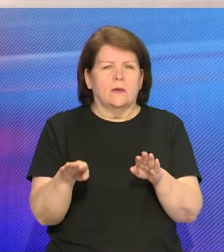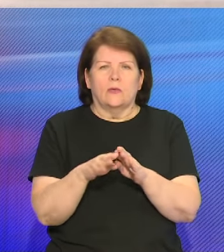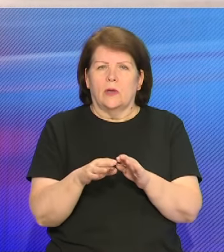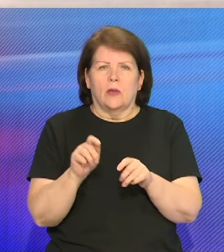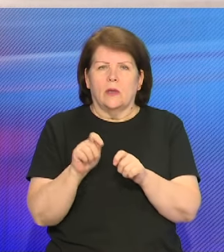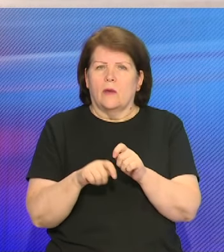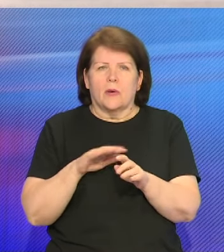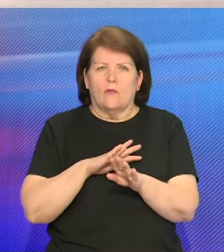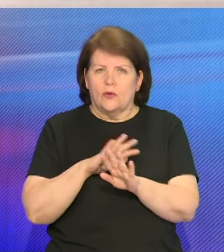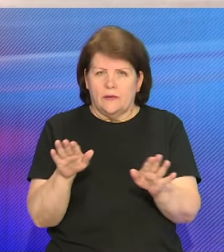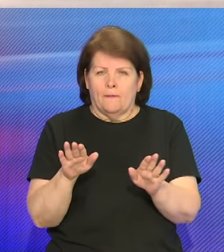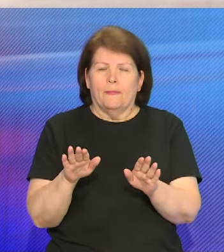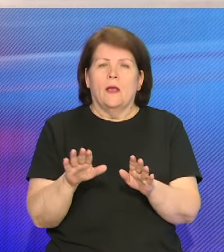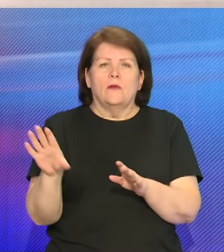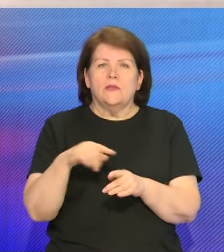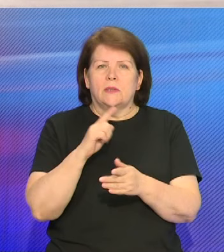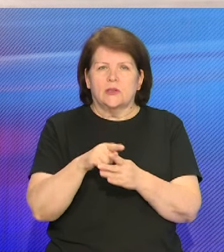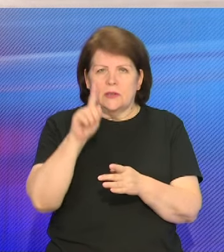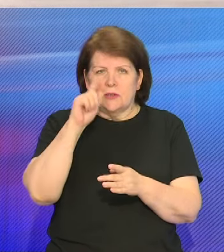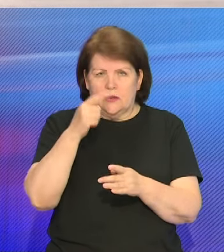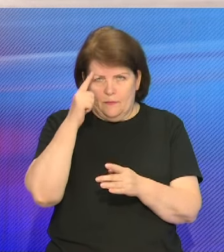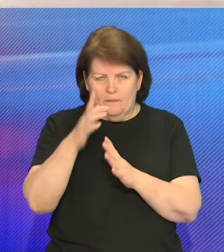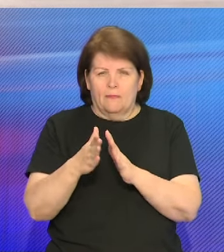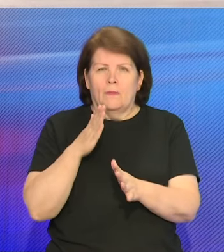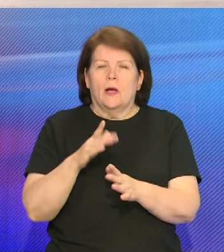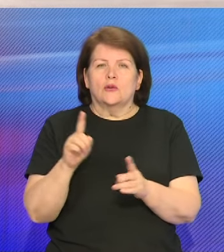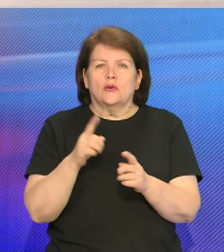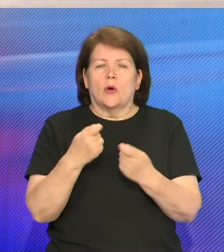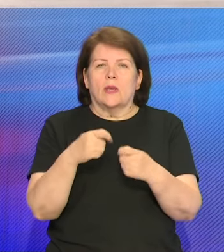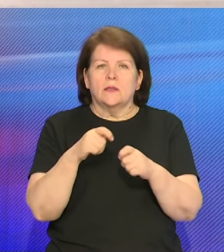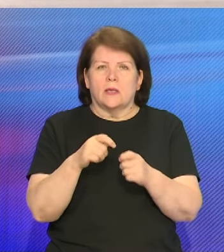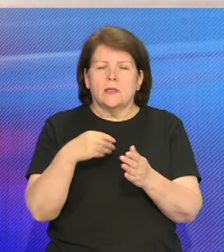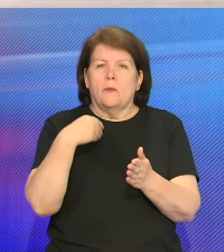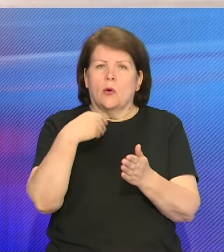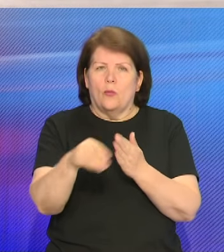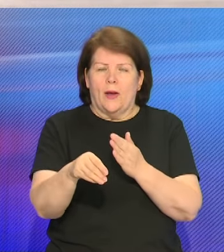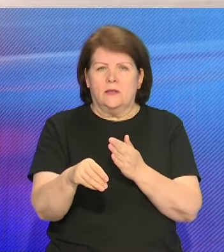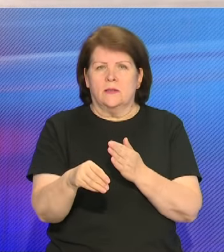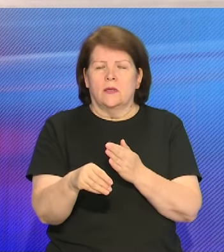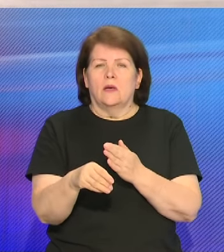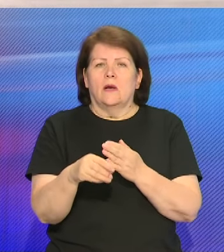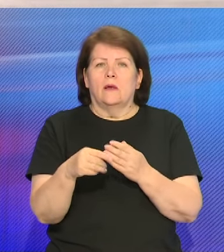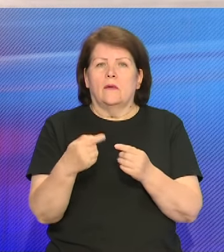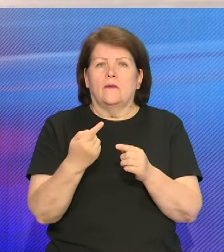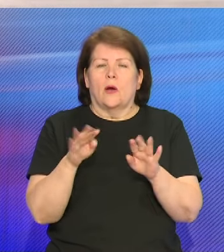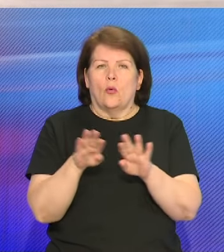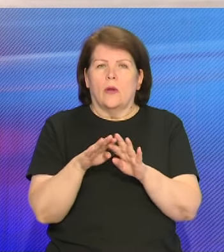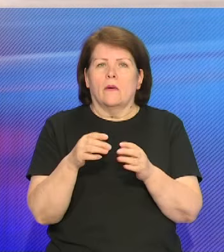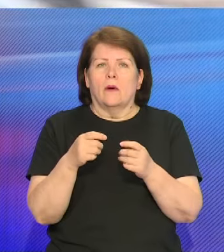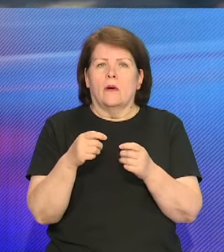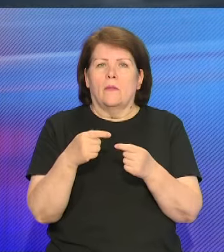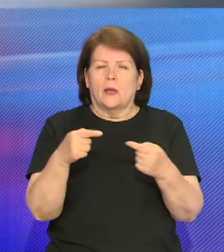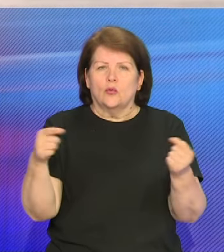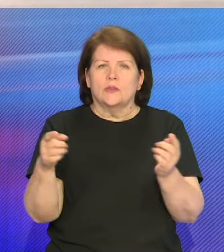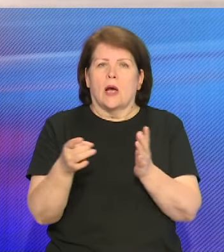они проводят. Потому что все должны знать, что реализация и приобретение рецептурской продукции, в том числе арбузов и дынь,